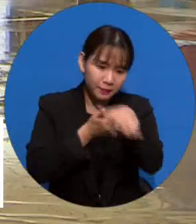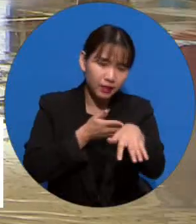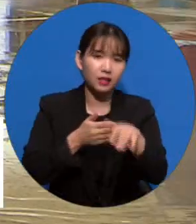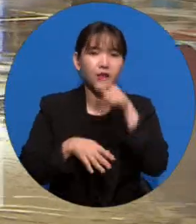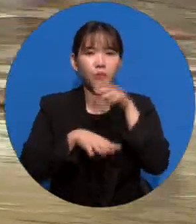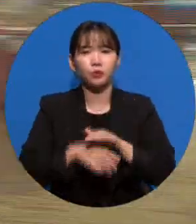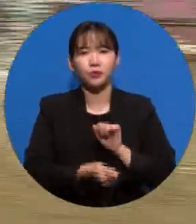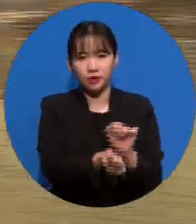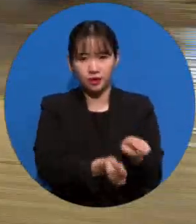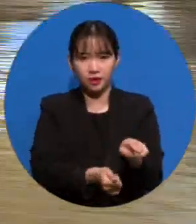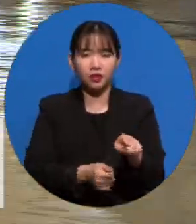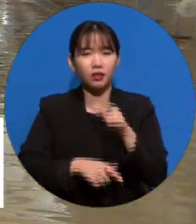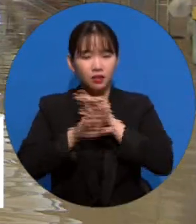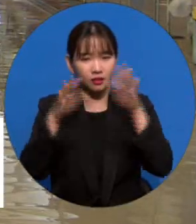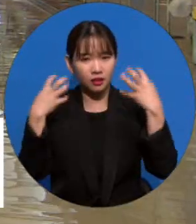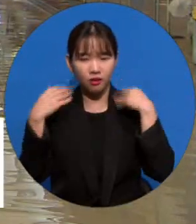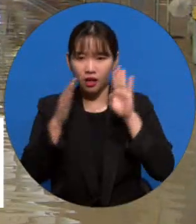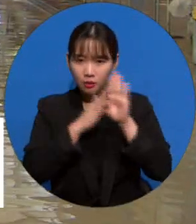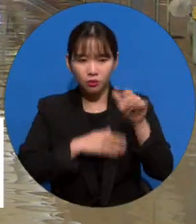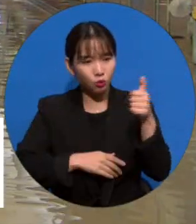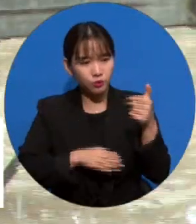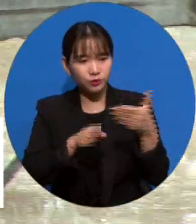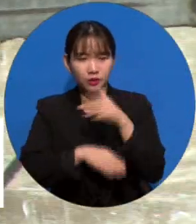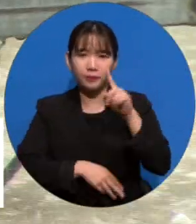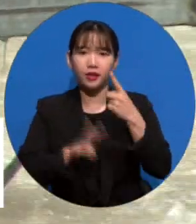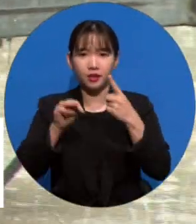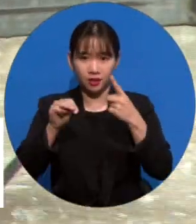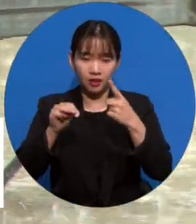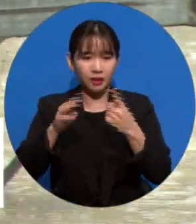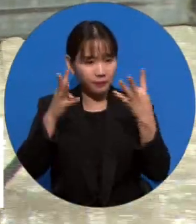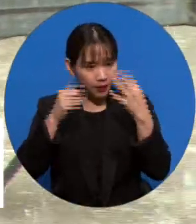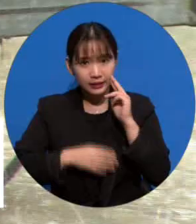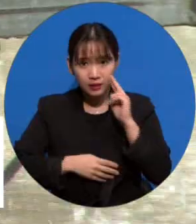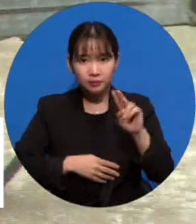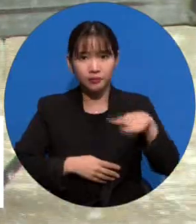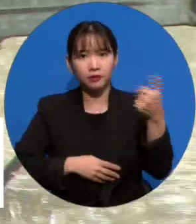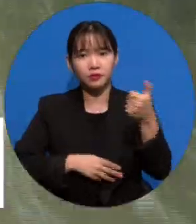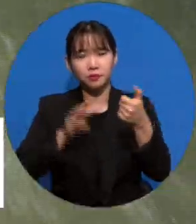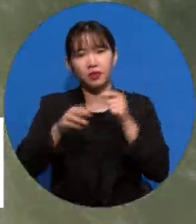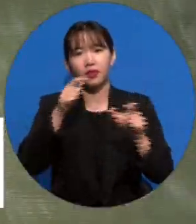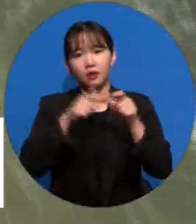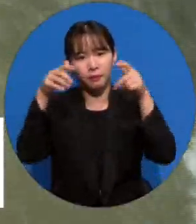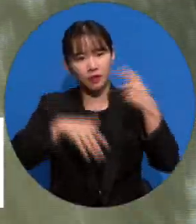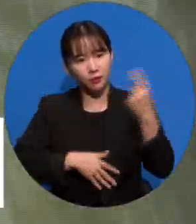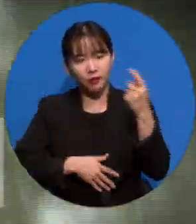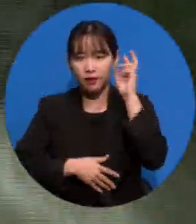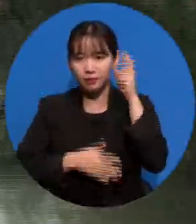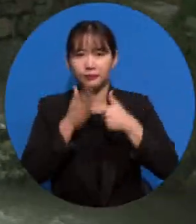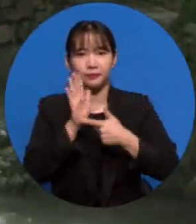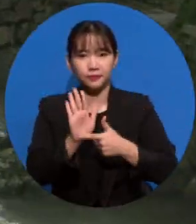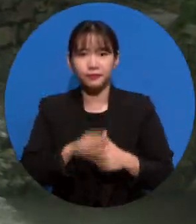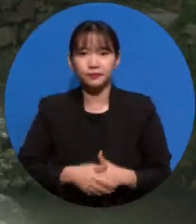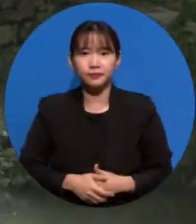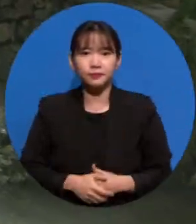거지. 논으로. 기상청은 앞으로 50에서 100mm, 많은 곳은 150mm의 비가 더 내릴 것으로